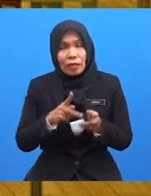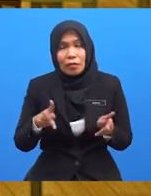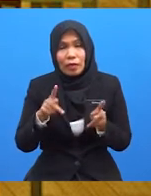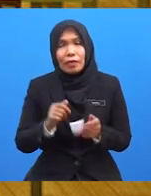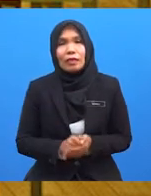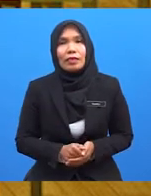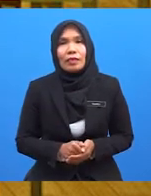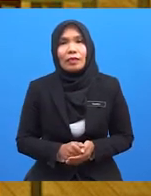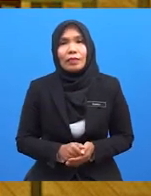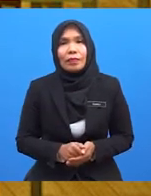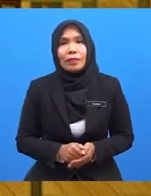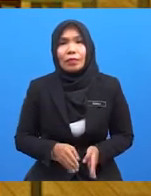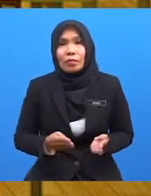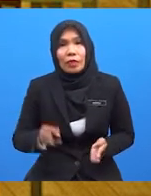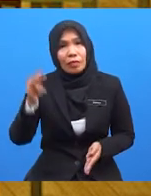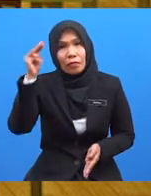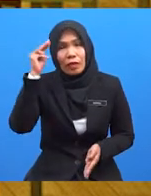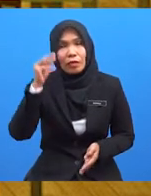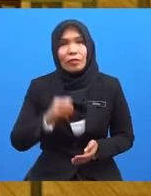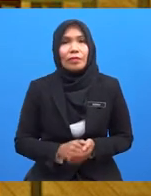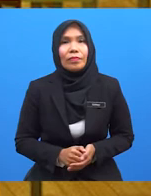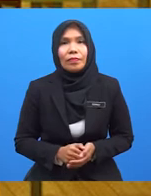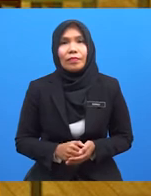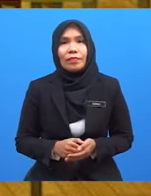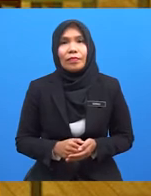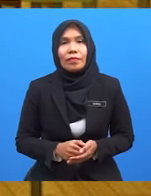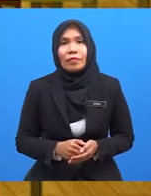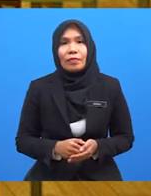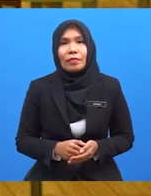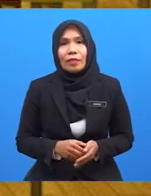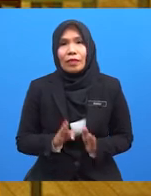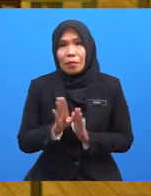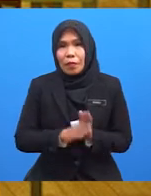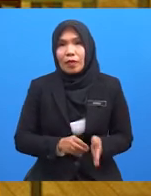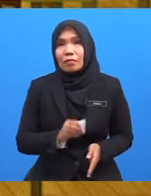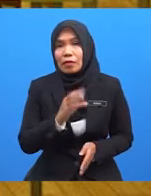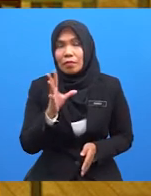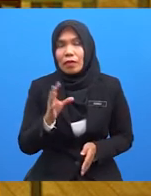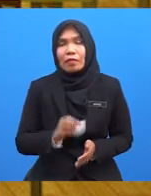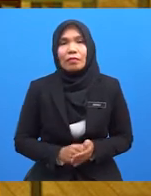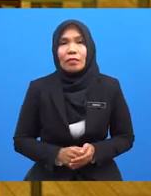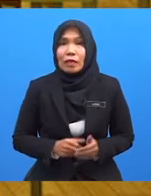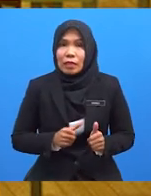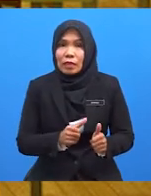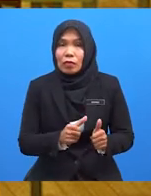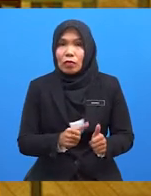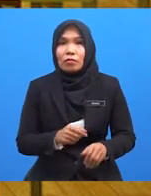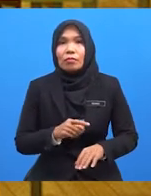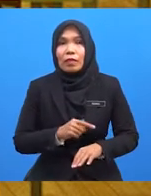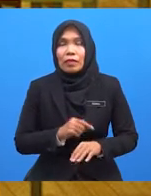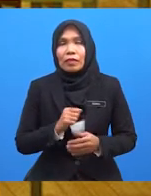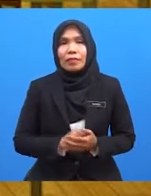bukanlah bahasa yang tiada asal-usul. Bahasa Melayu berkembang seiring dengan peredaran zaman